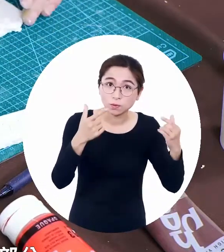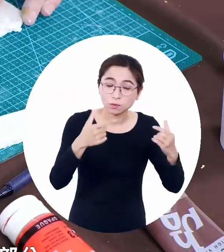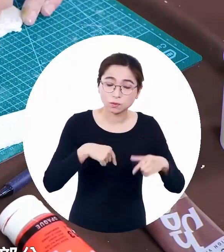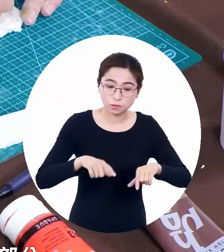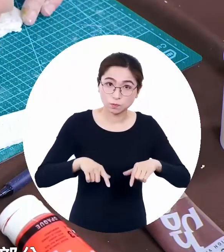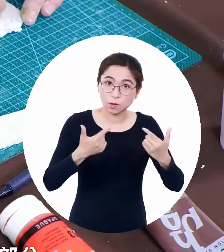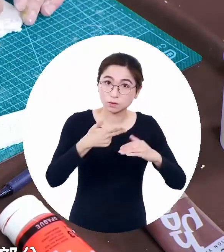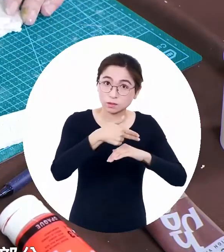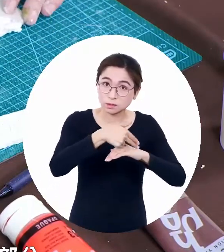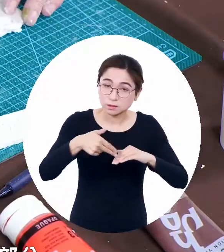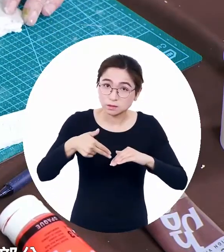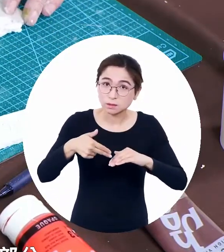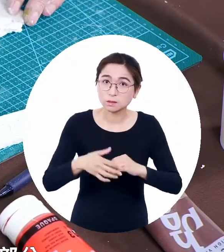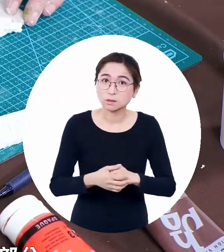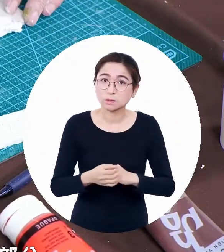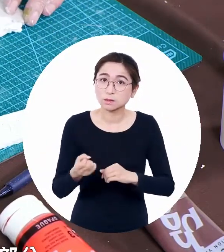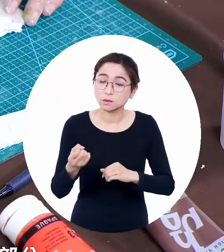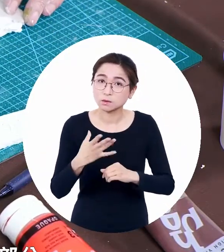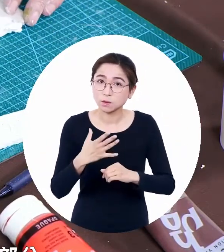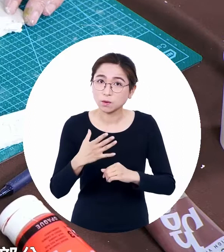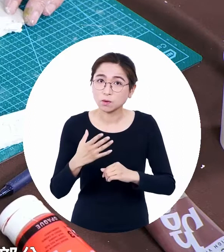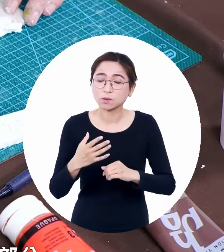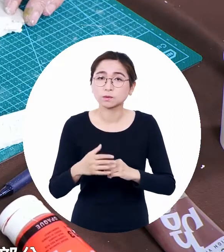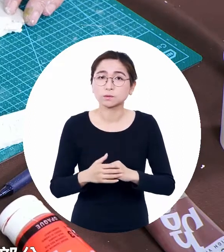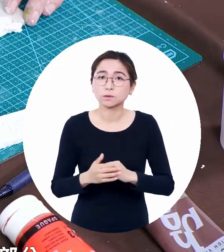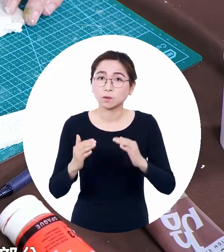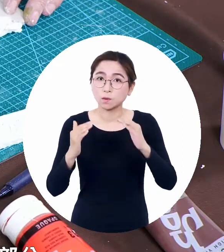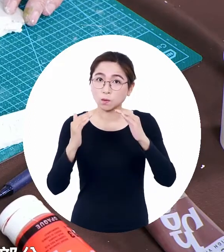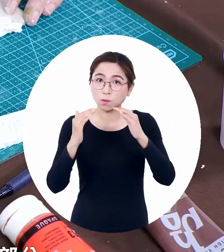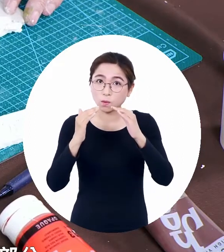嘅，咁我切埋棵樹啦，跟住會切埋嗰、那個